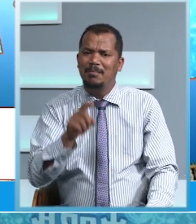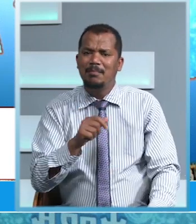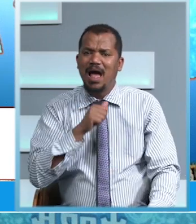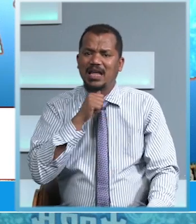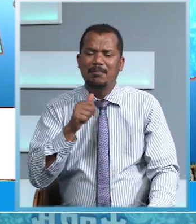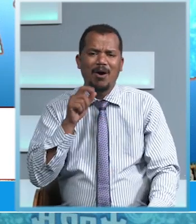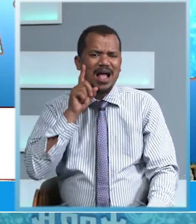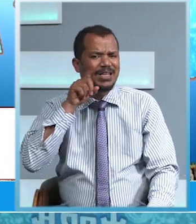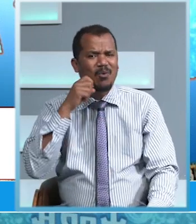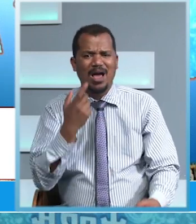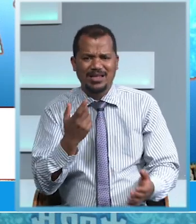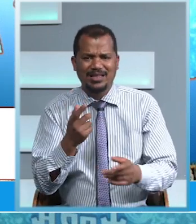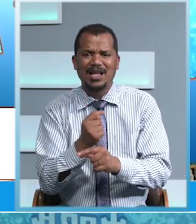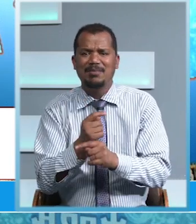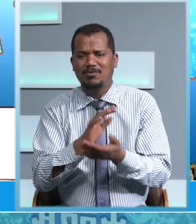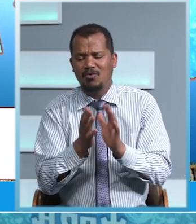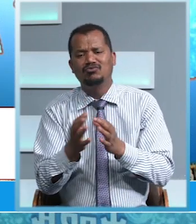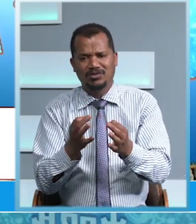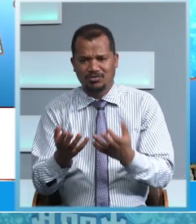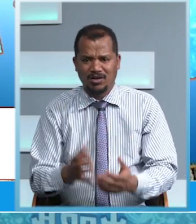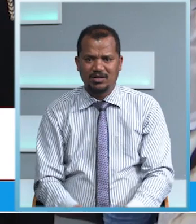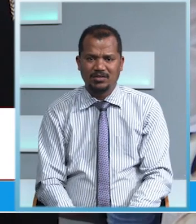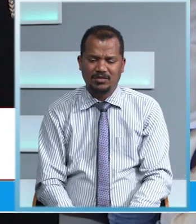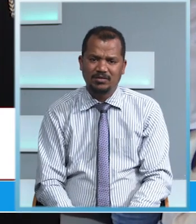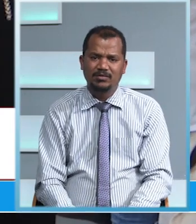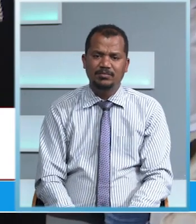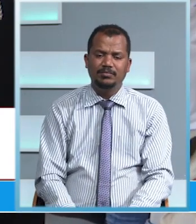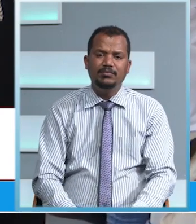ሊፈጸም የማይገባ አስነዋሪ ተግባር መሆኑን ነው የገለጹት።